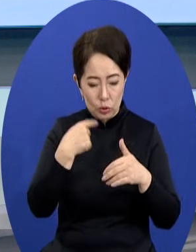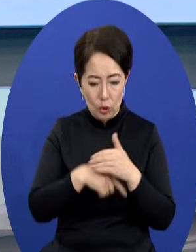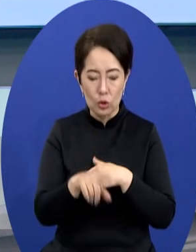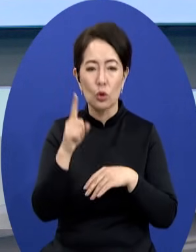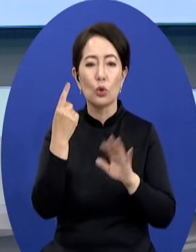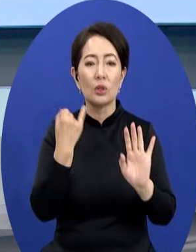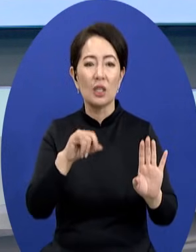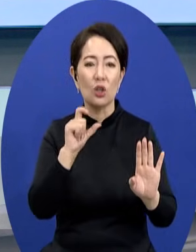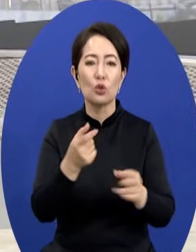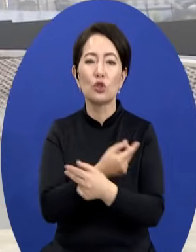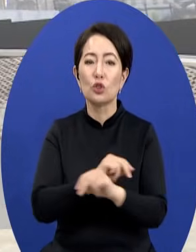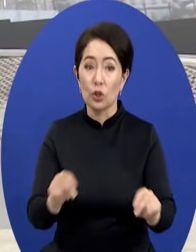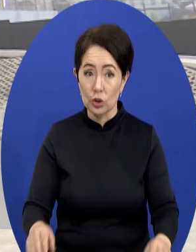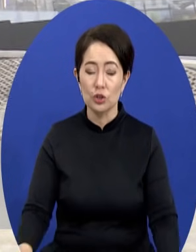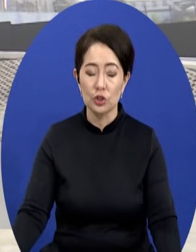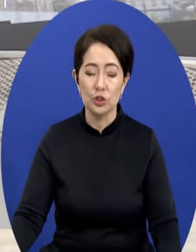байна.